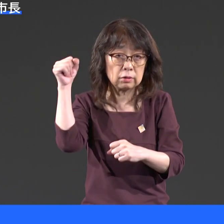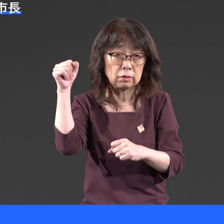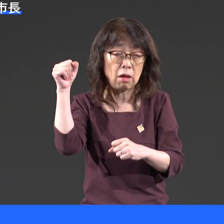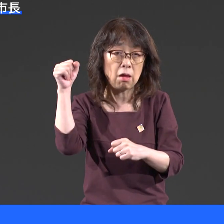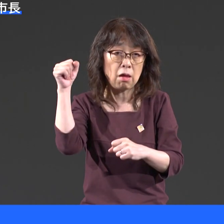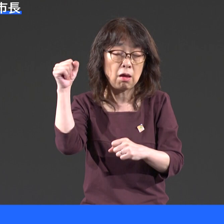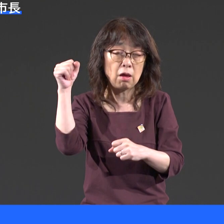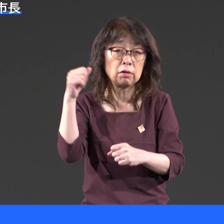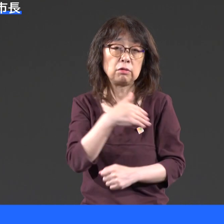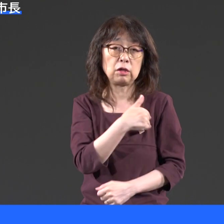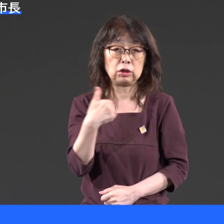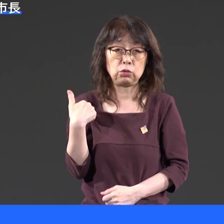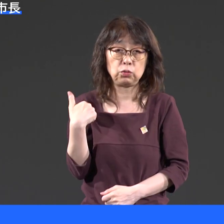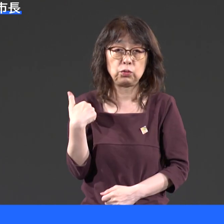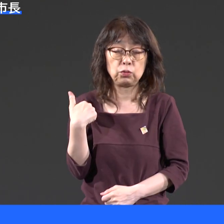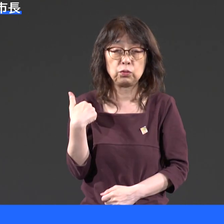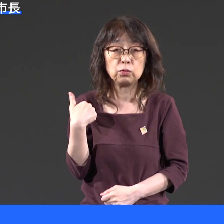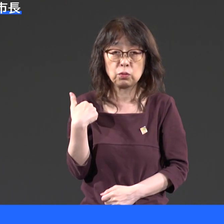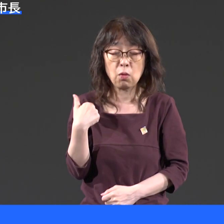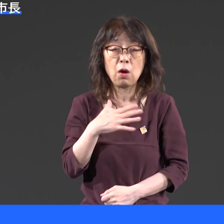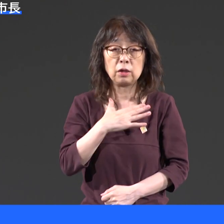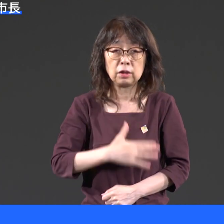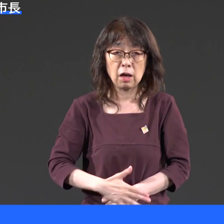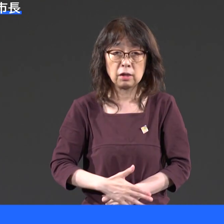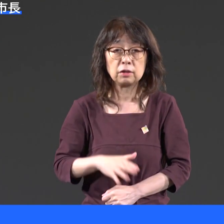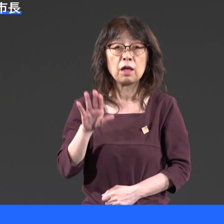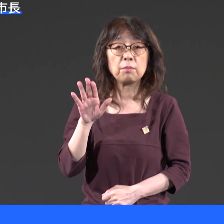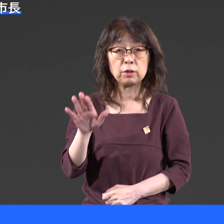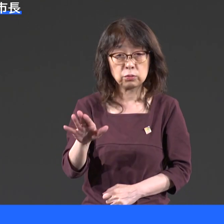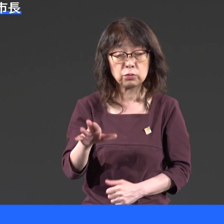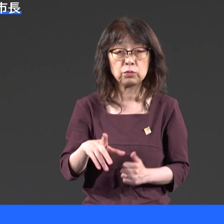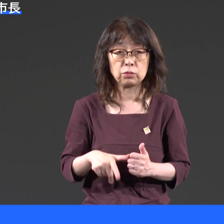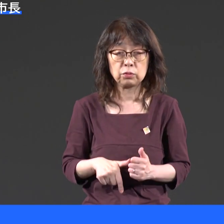していくということになるというふうに理解をしています。まあ、そういう意味では、